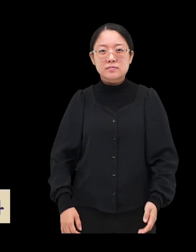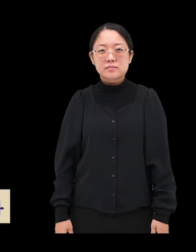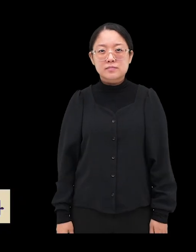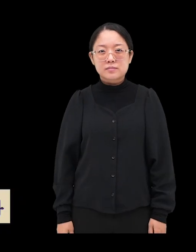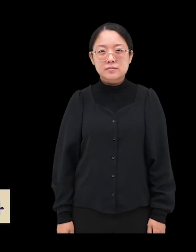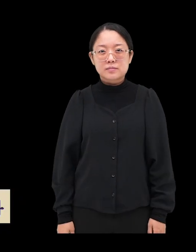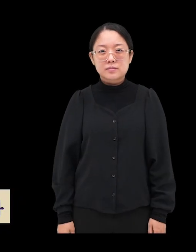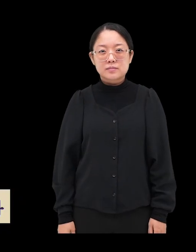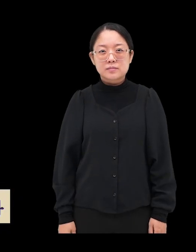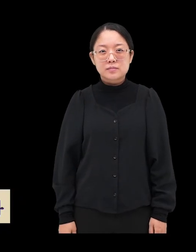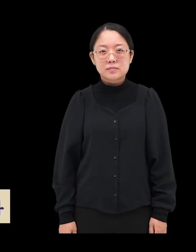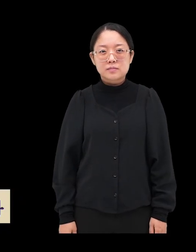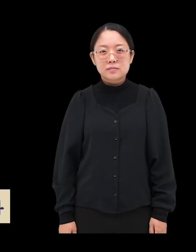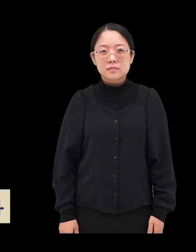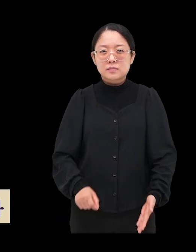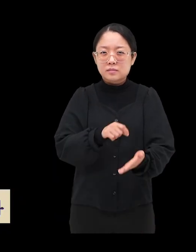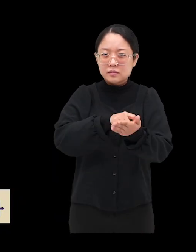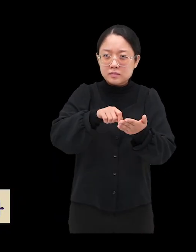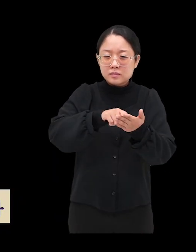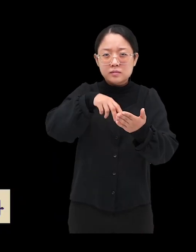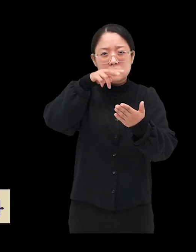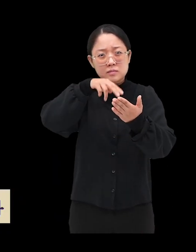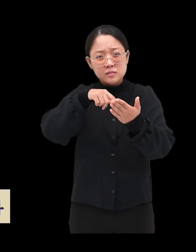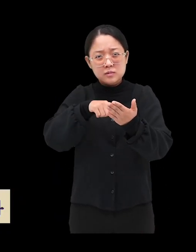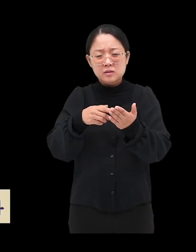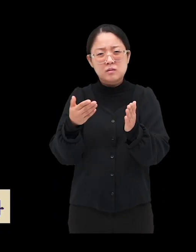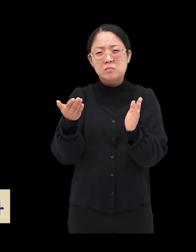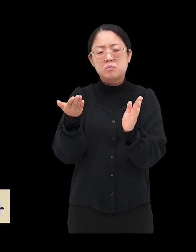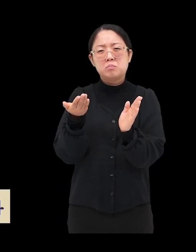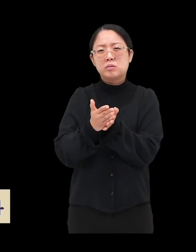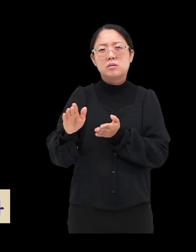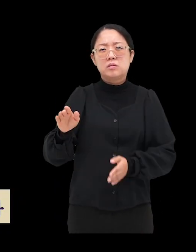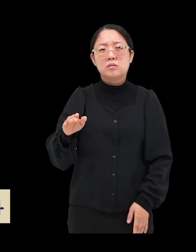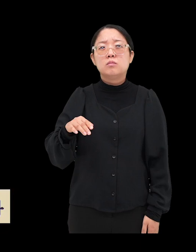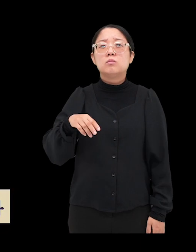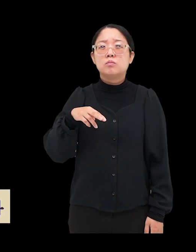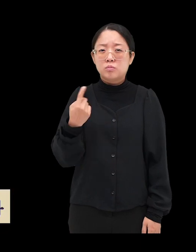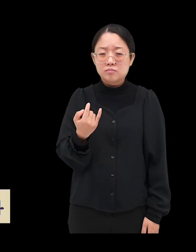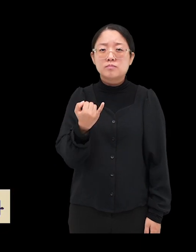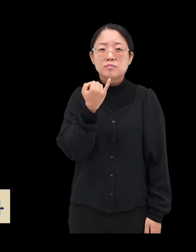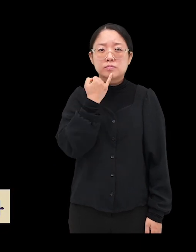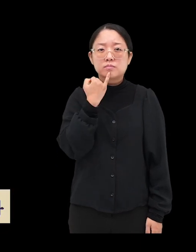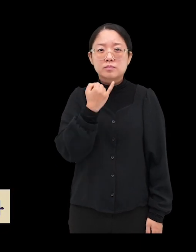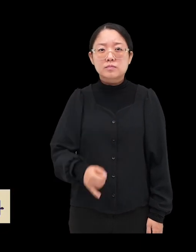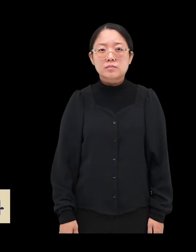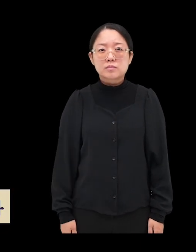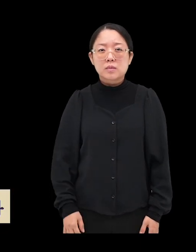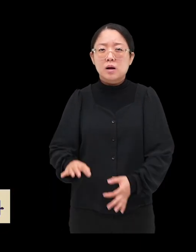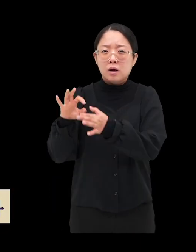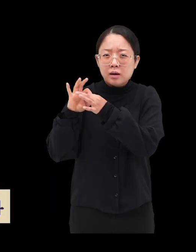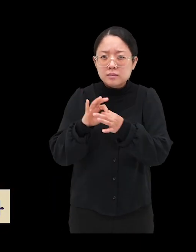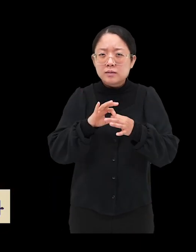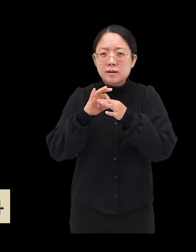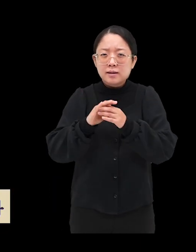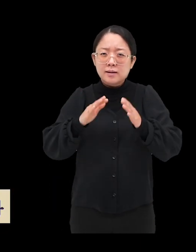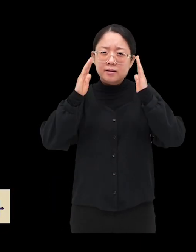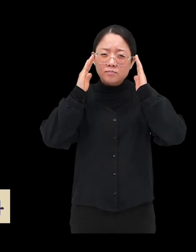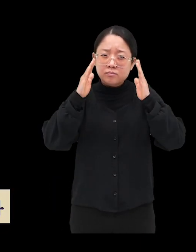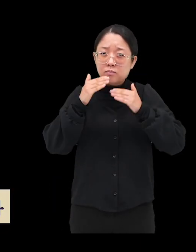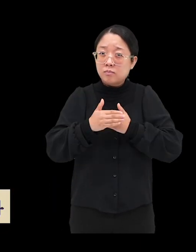글과 쓰기와 읽기는 남들과 발을 맞추지 않아도 된다는 것을 계속해서 공부해가는 과정이 아닌가